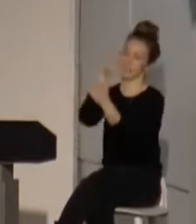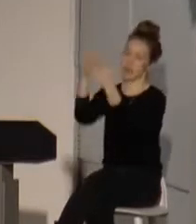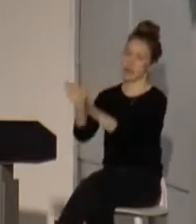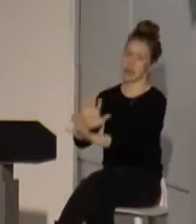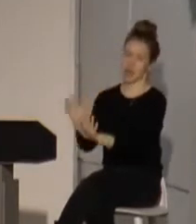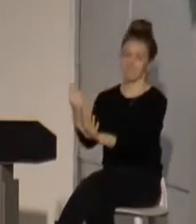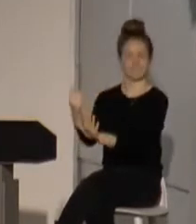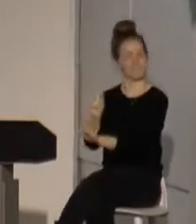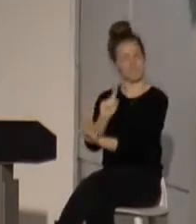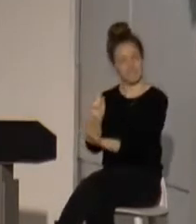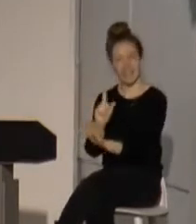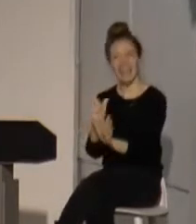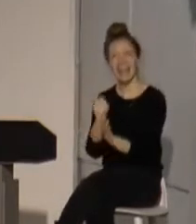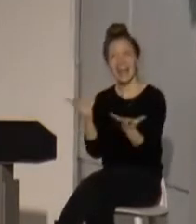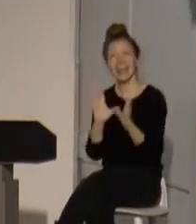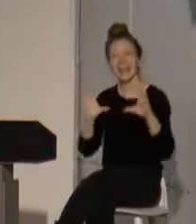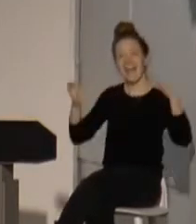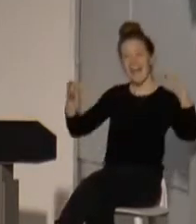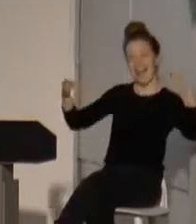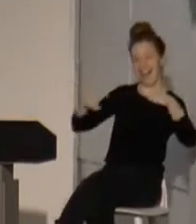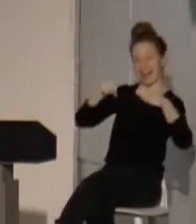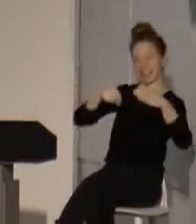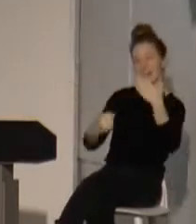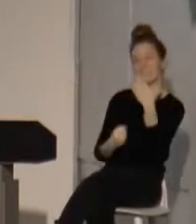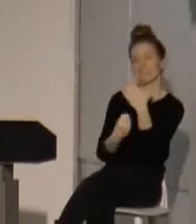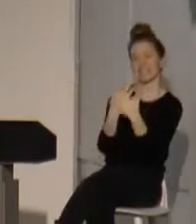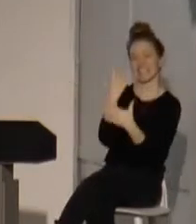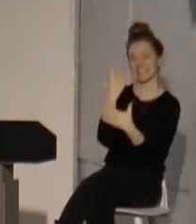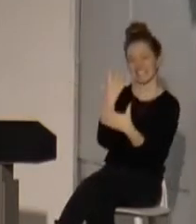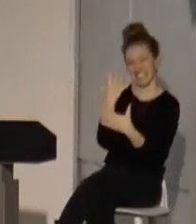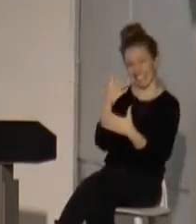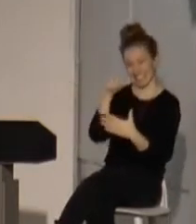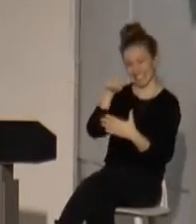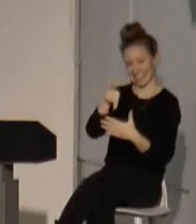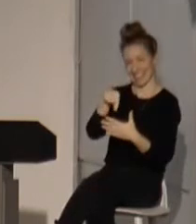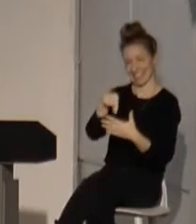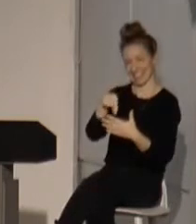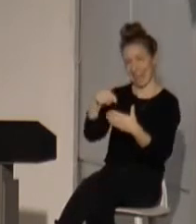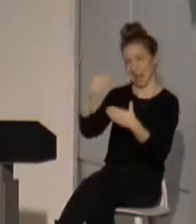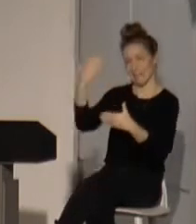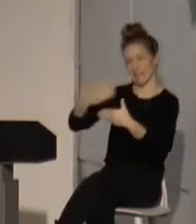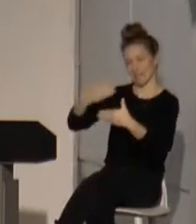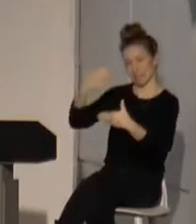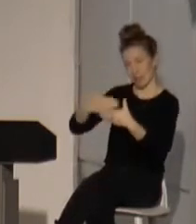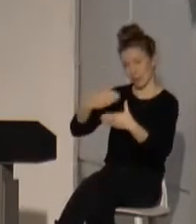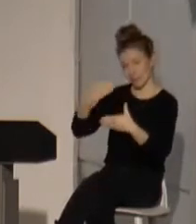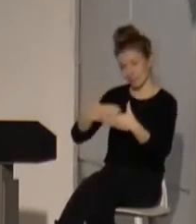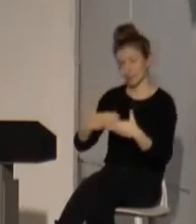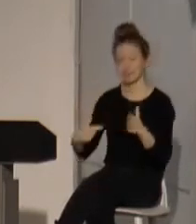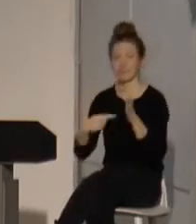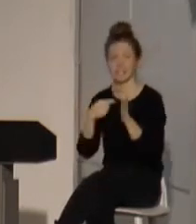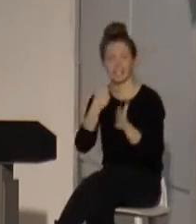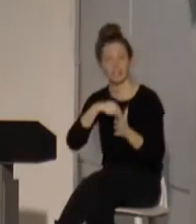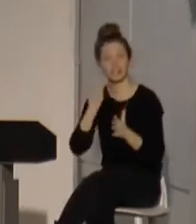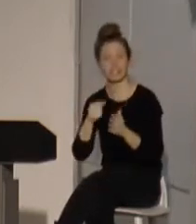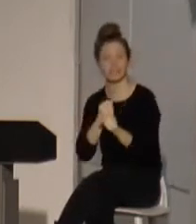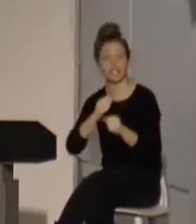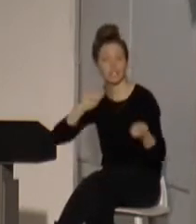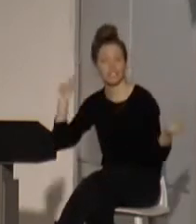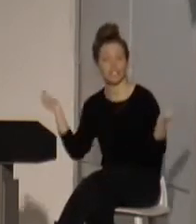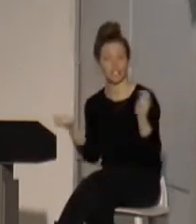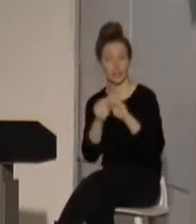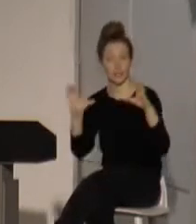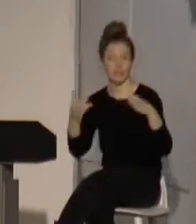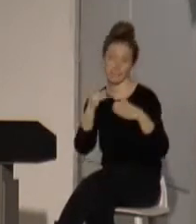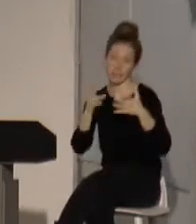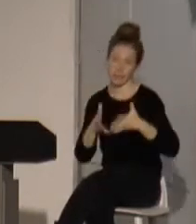אלא איך החברה היא זאת שהיא מייצרת את המחסומים, ולכן אנחנו צריכים לעשות שינוי חברתי